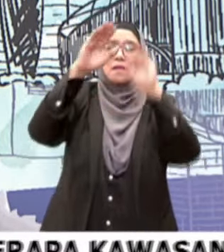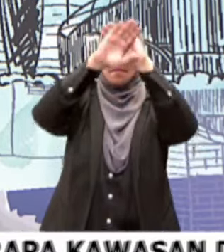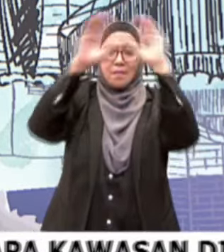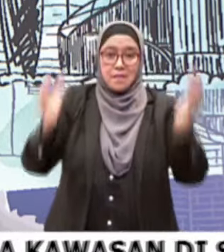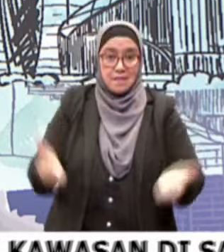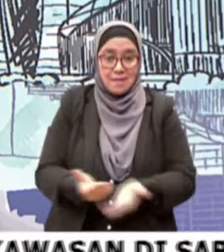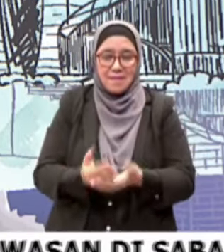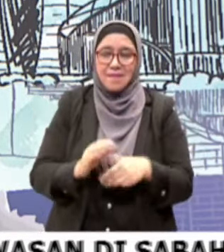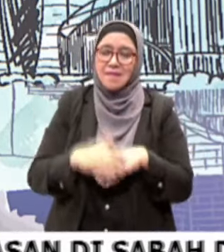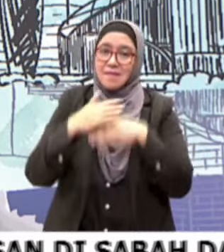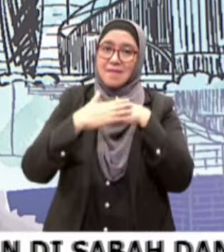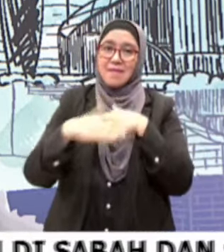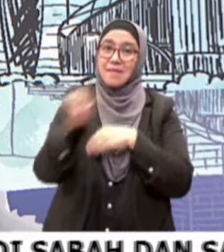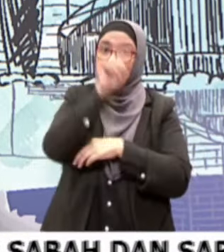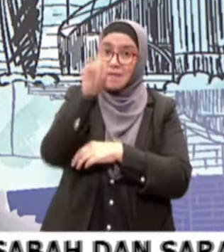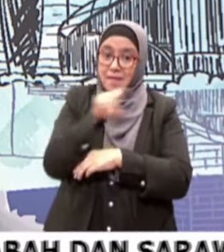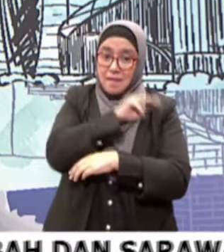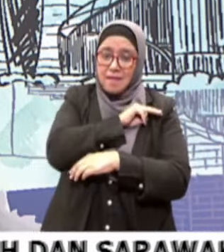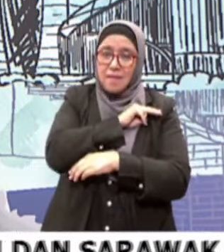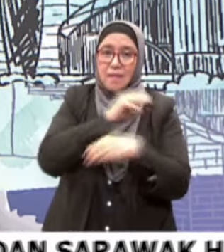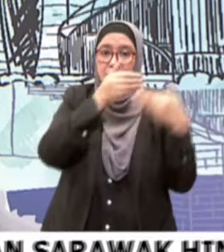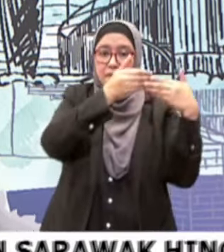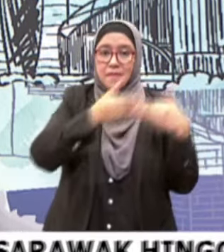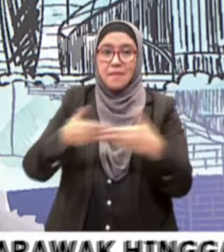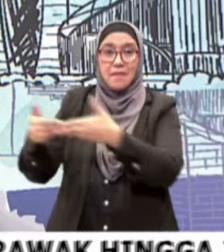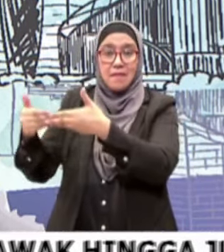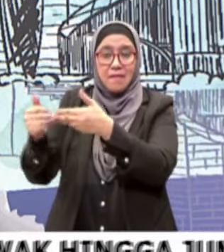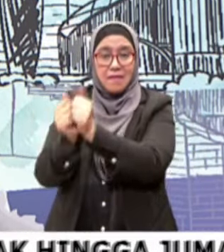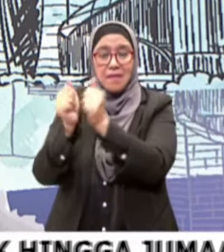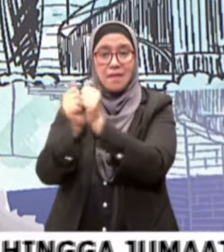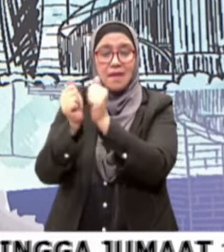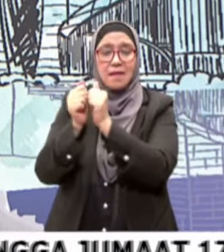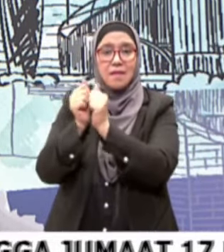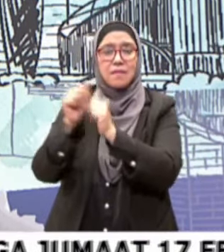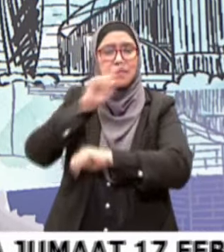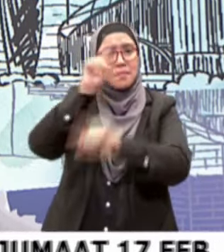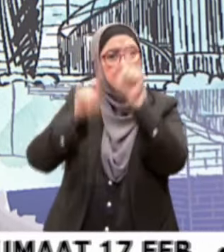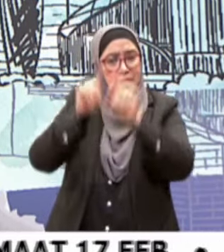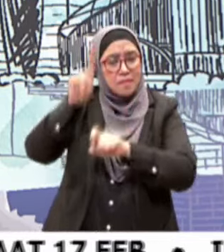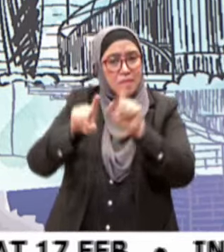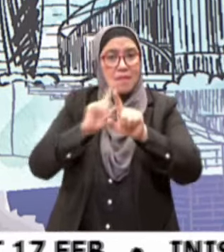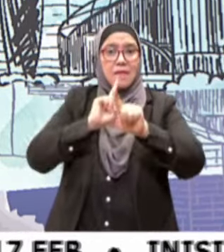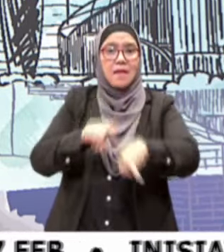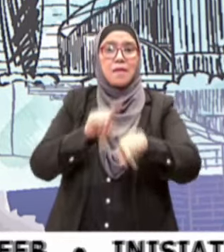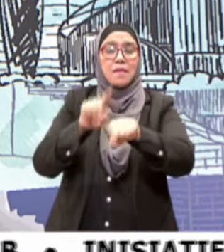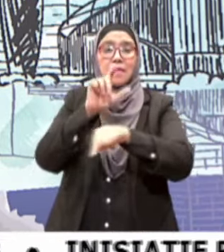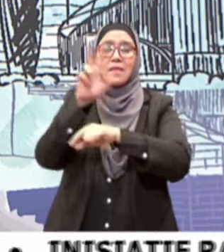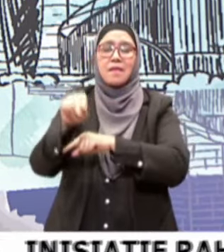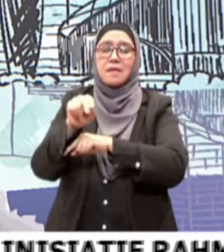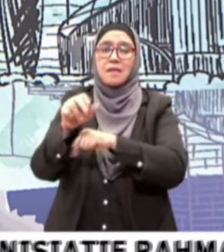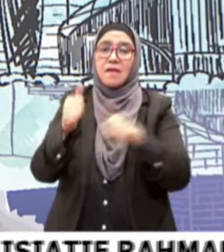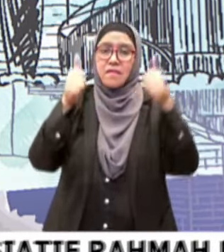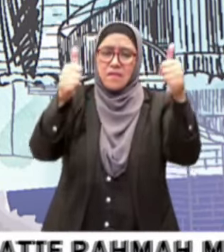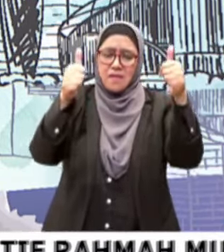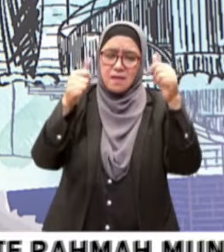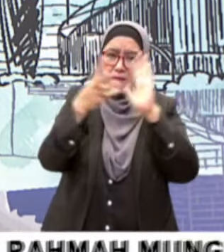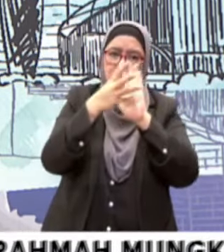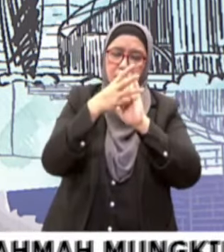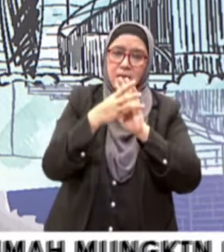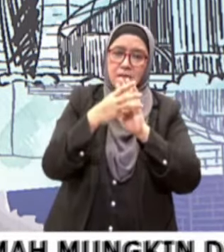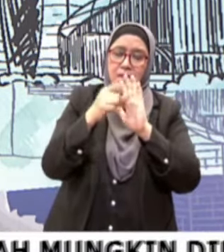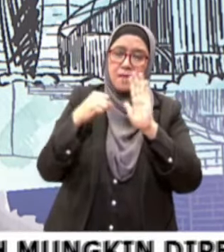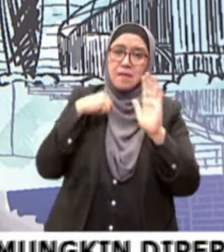diteruskan untuk pertanyaan-pertanyaan bagi jawab Nissan antara soal dan yang berawal dari senaraikan yaitu Wangsa bertanyakan kepada